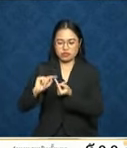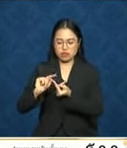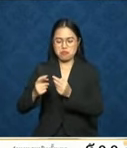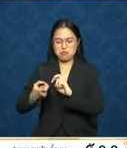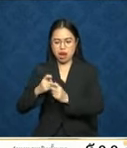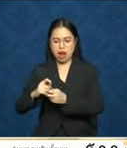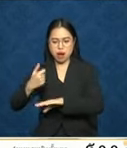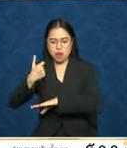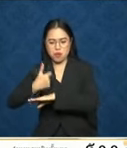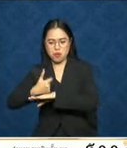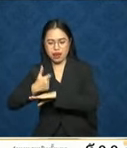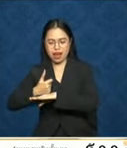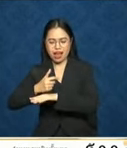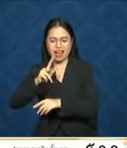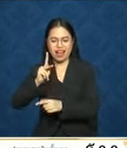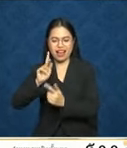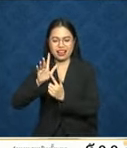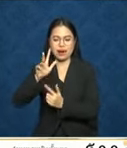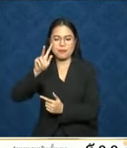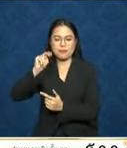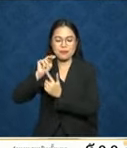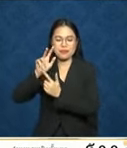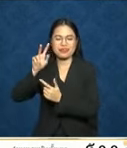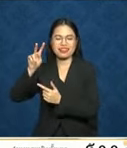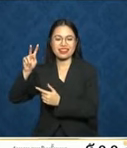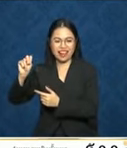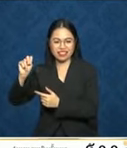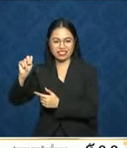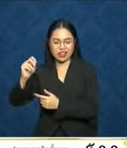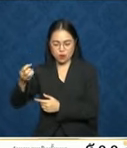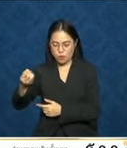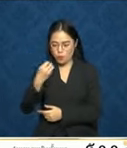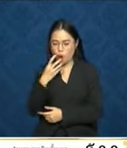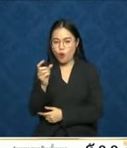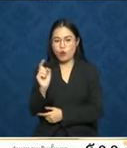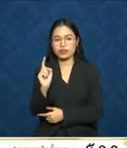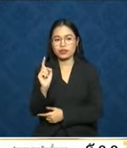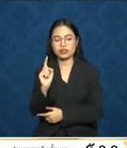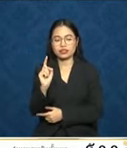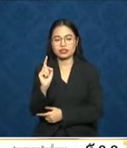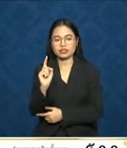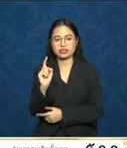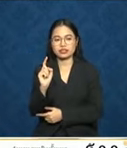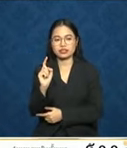นะครับท่านอดีตกำนันเจริญสอนนารายตำบลนาหมื่นศรี